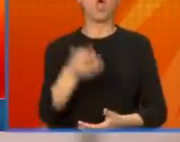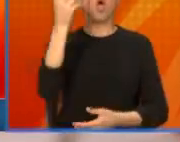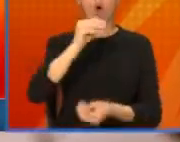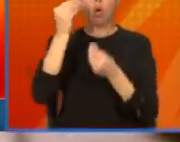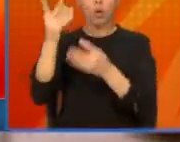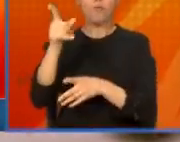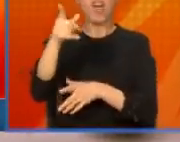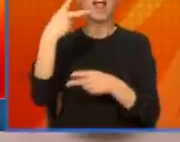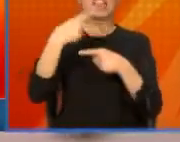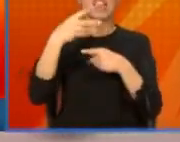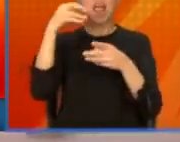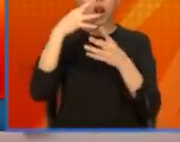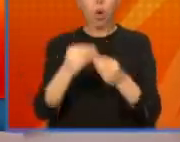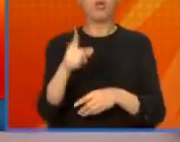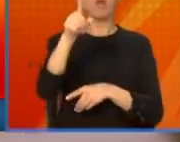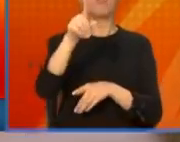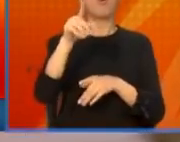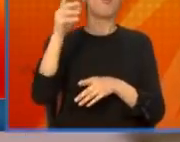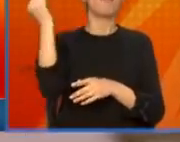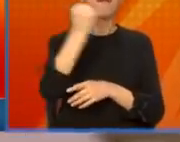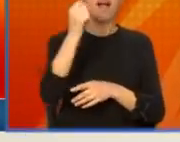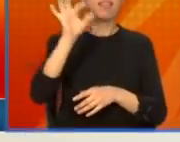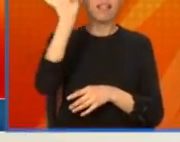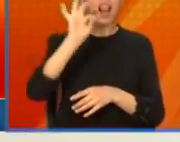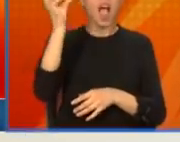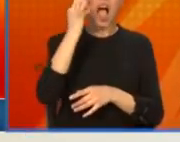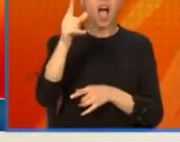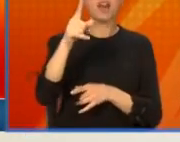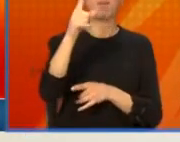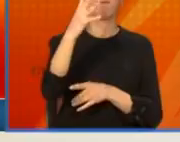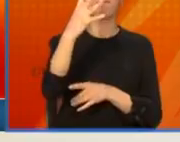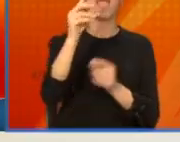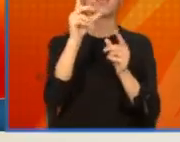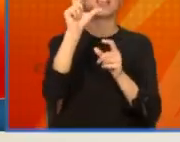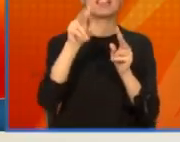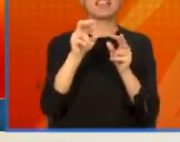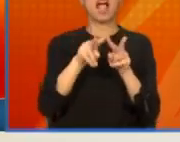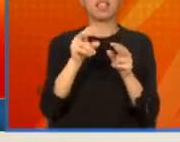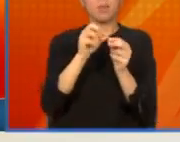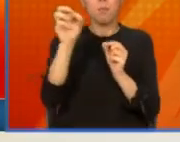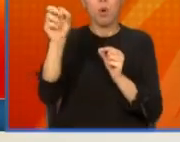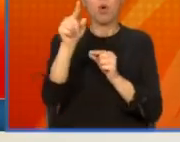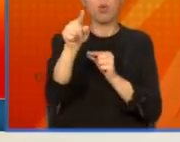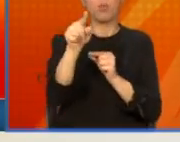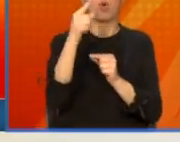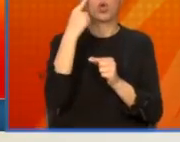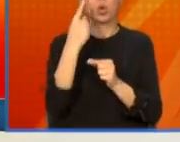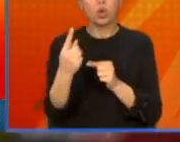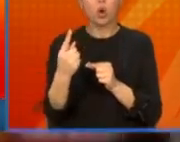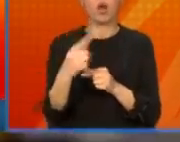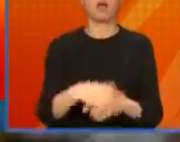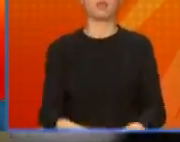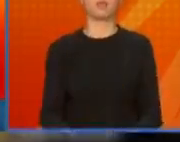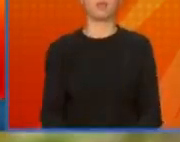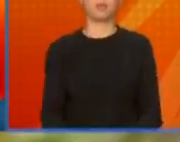Ölümcül bir zehre sahip olduğu bilinen katil arının ortalama boyu 5 santimetre, kanat genişlikleri ise 7,5 santimetreyi